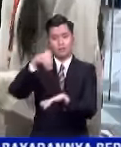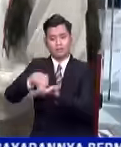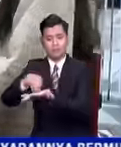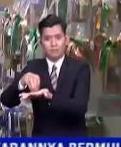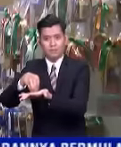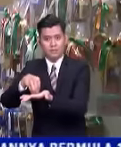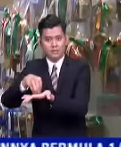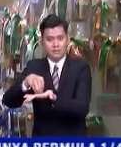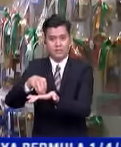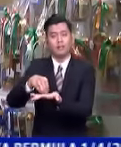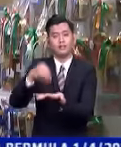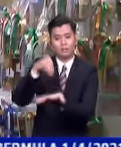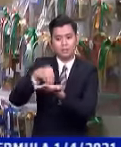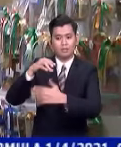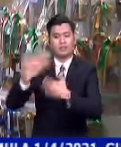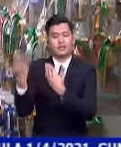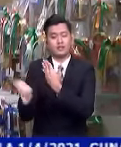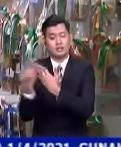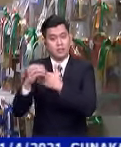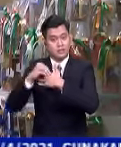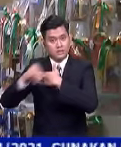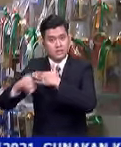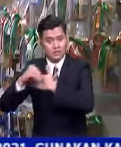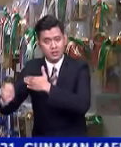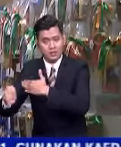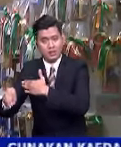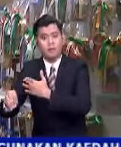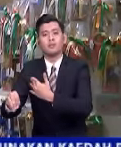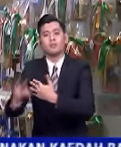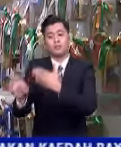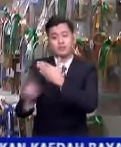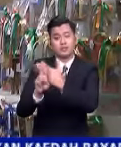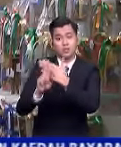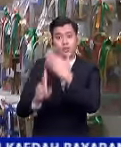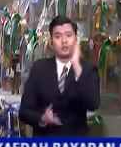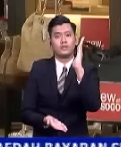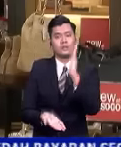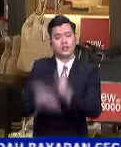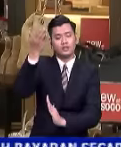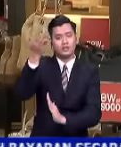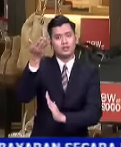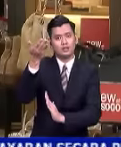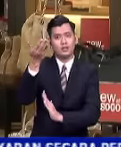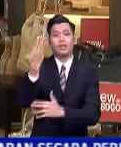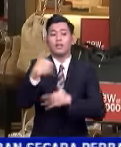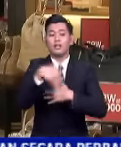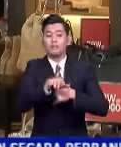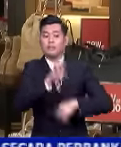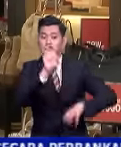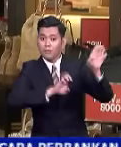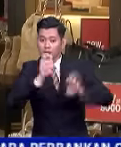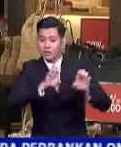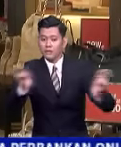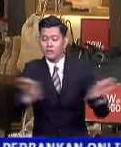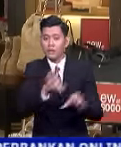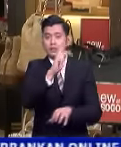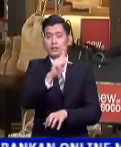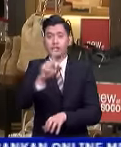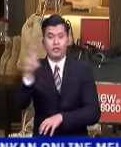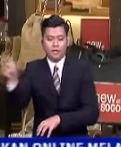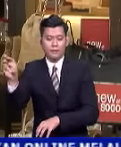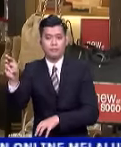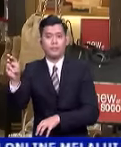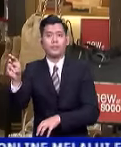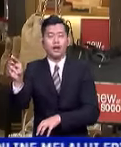for Dynamic Engagement HIDE yang masih berisiko tinggi selepas penilaian risiko dibuat KKM,